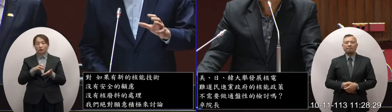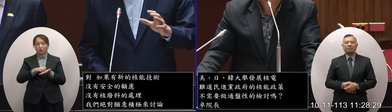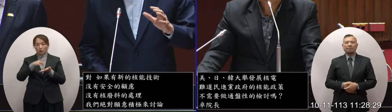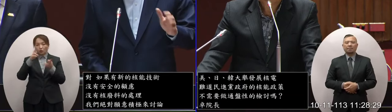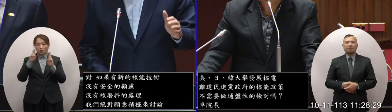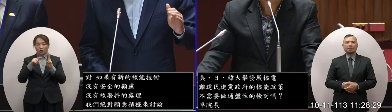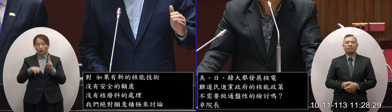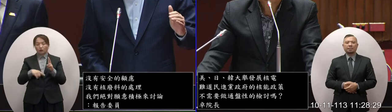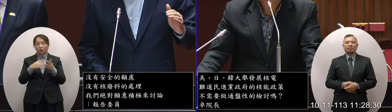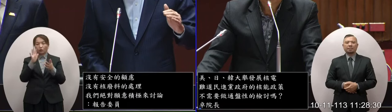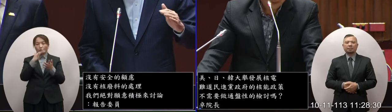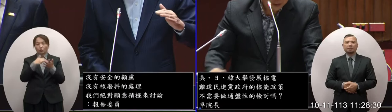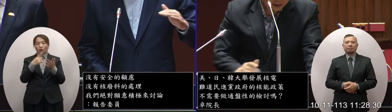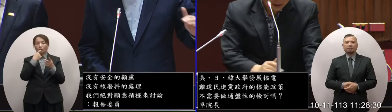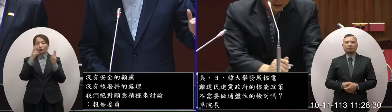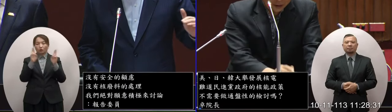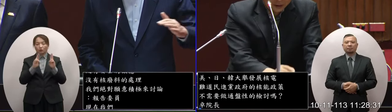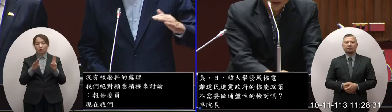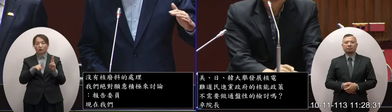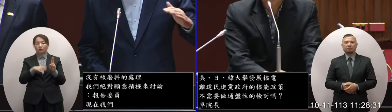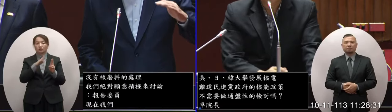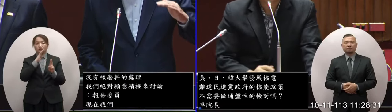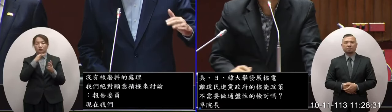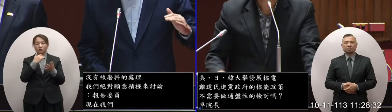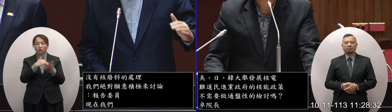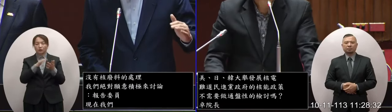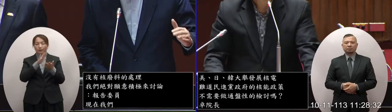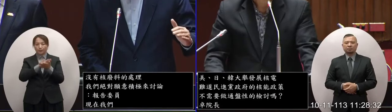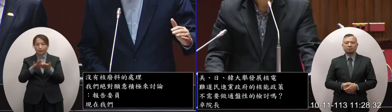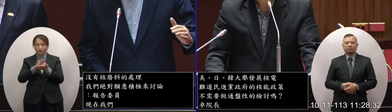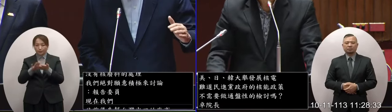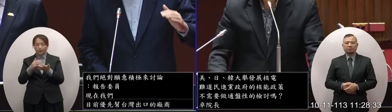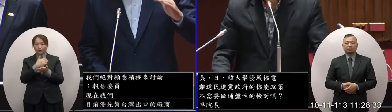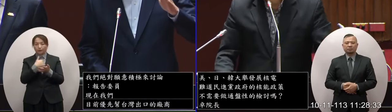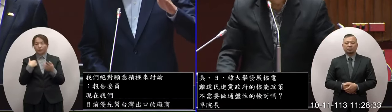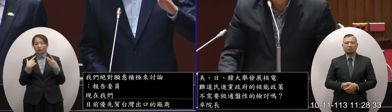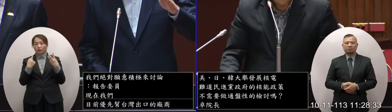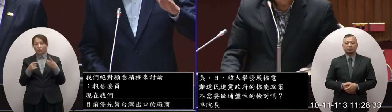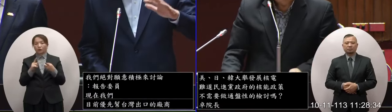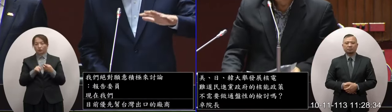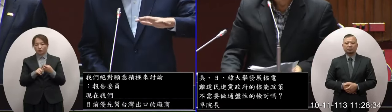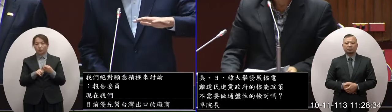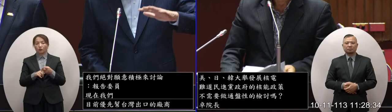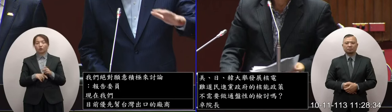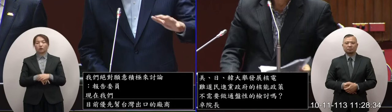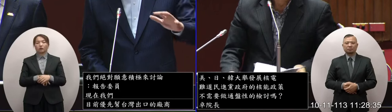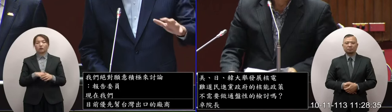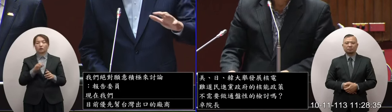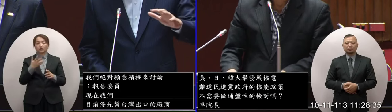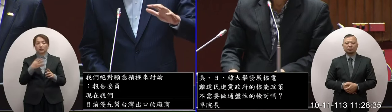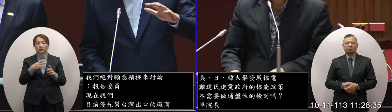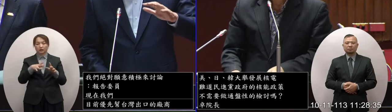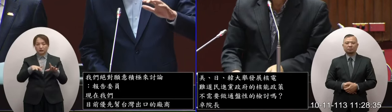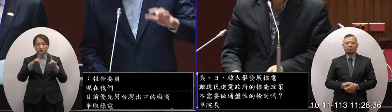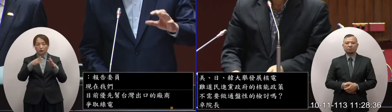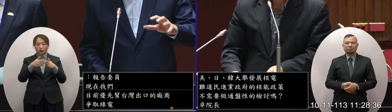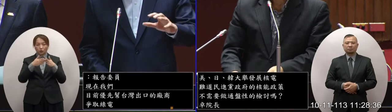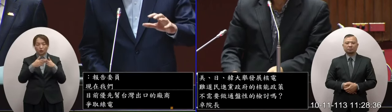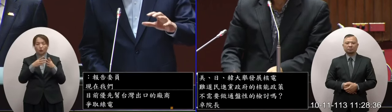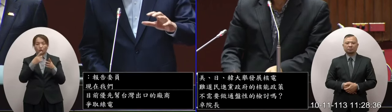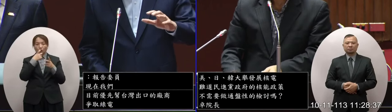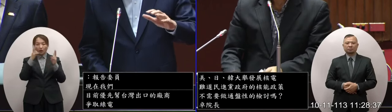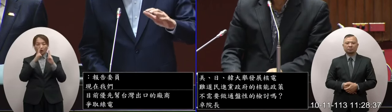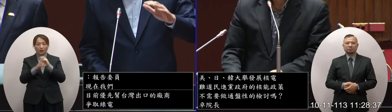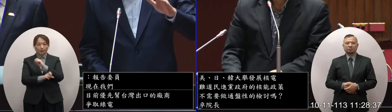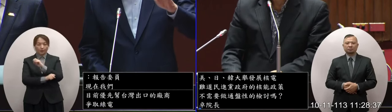还不是属于绿电，它是一个 clean energy， 它是一个干净的能源。那我们现在先满足这个绿电